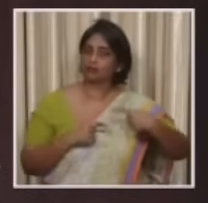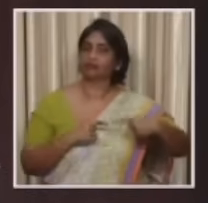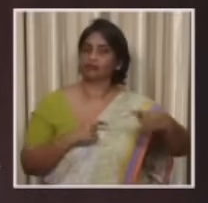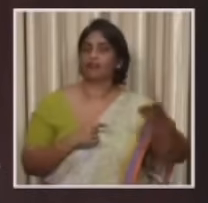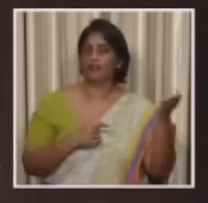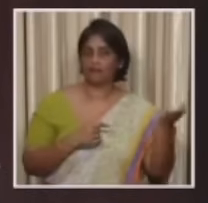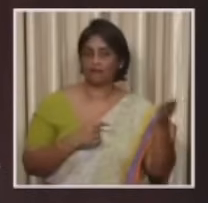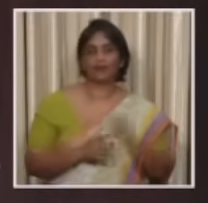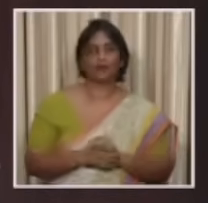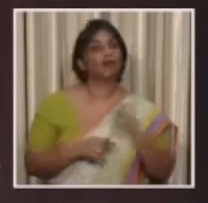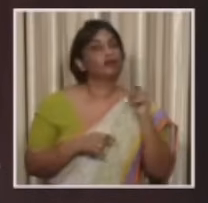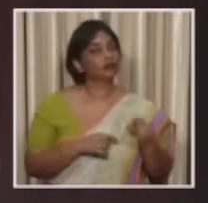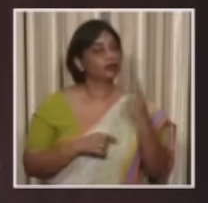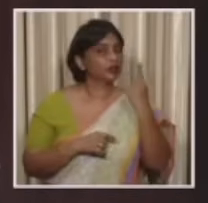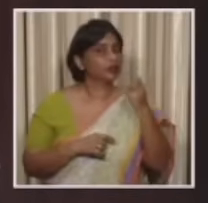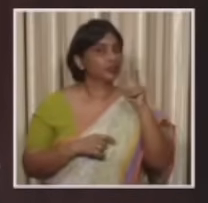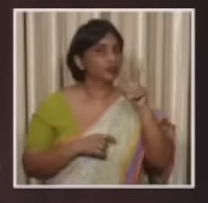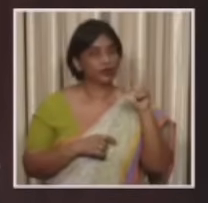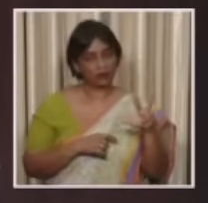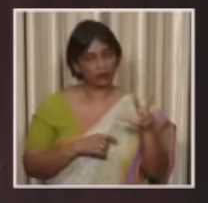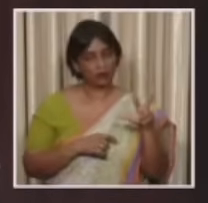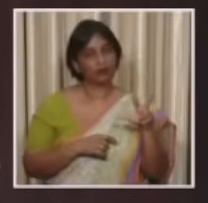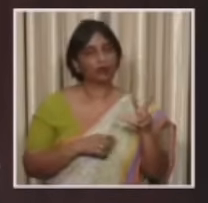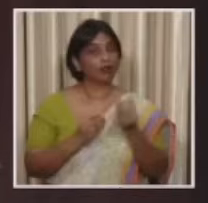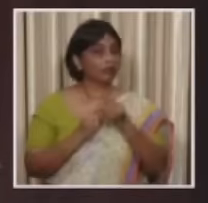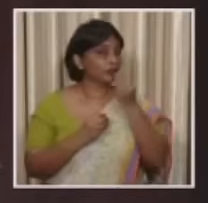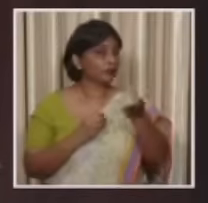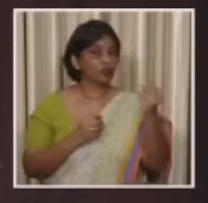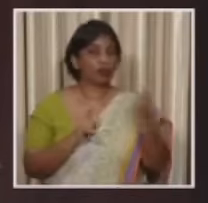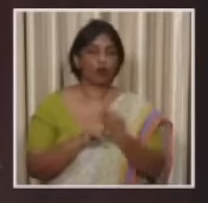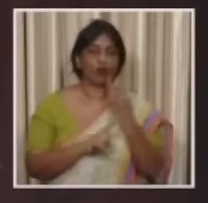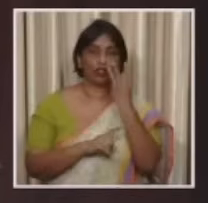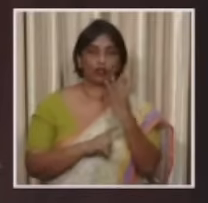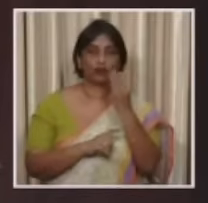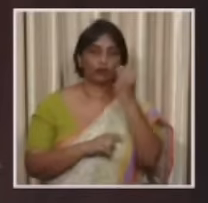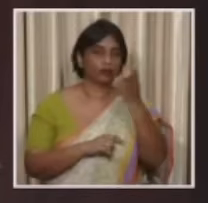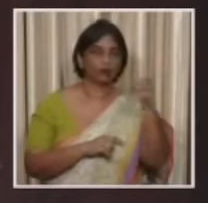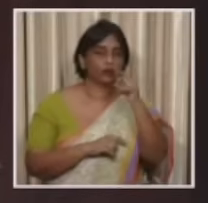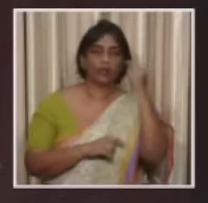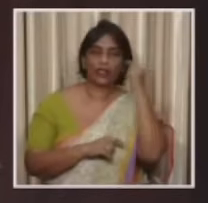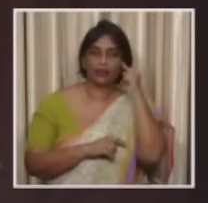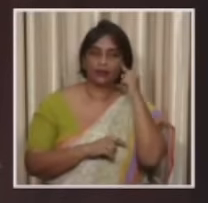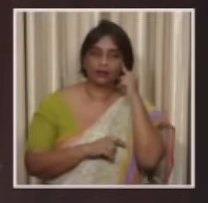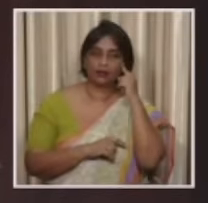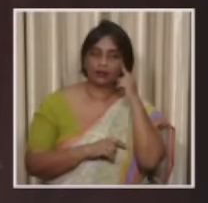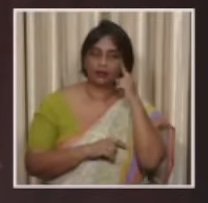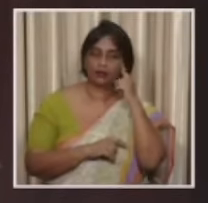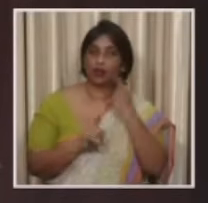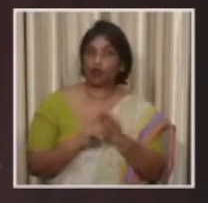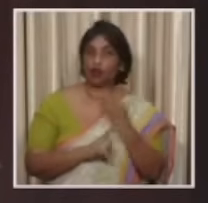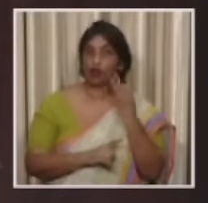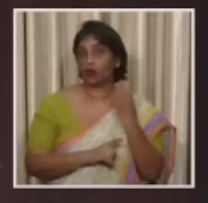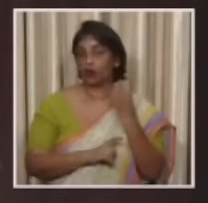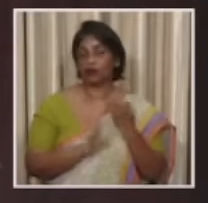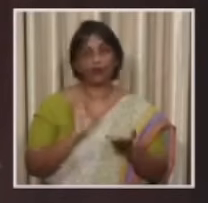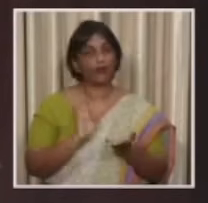තියාගන්න. මේ 1028ම දුන්නා නම් එහෙම කෝටි 3 ගානේ තමුන්නාන්සලා හිතන්නේ. කෝටි